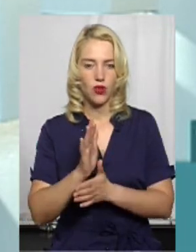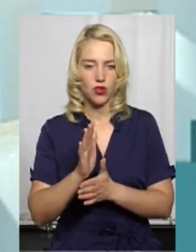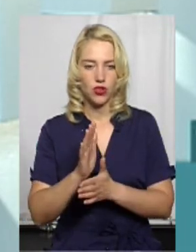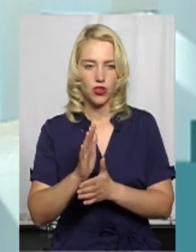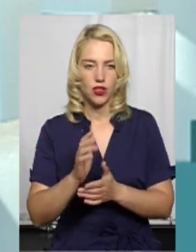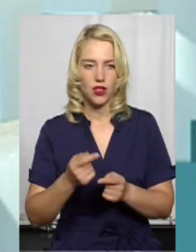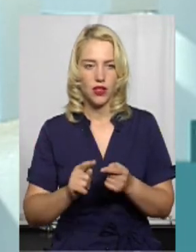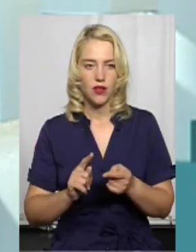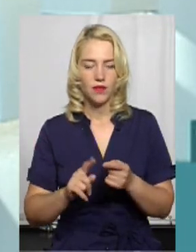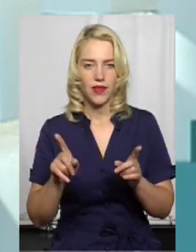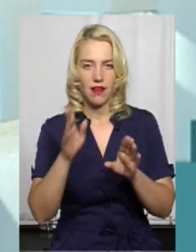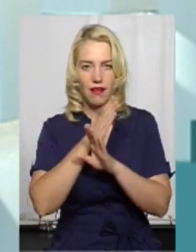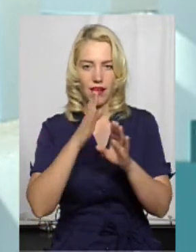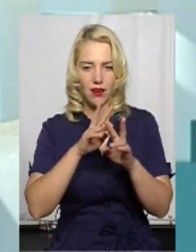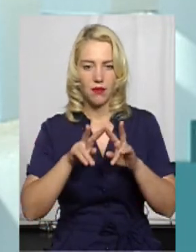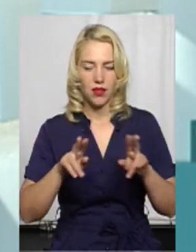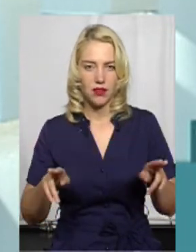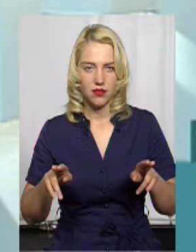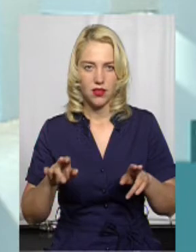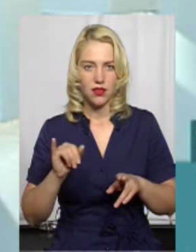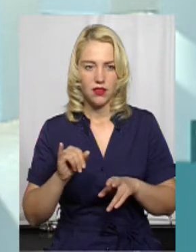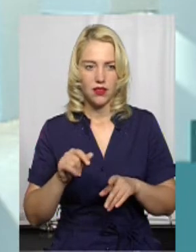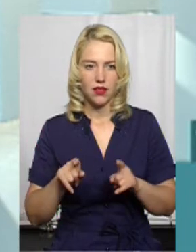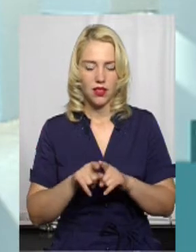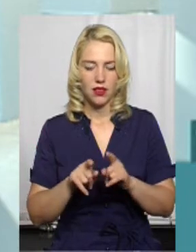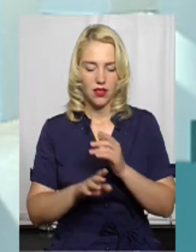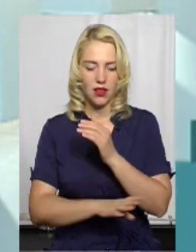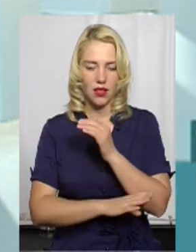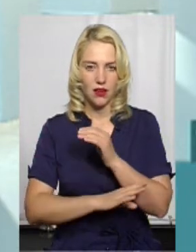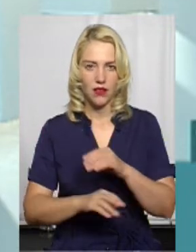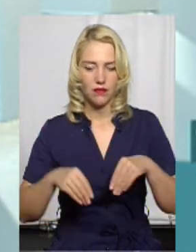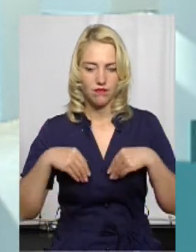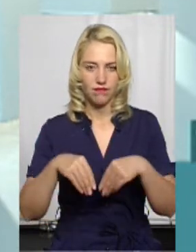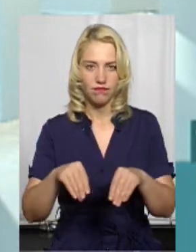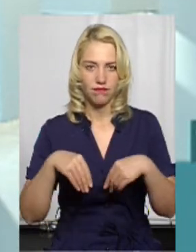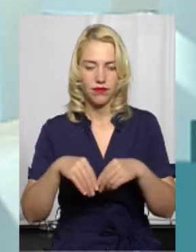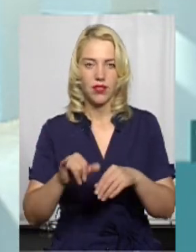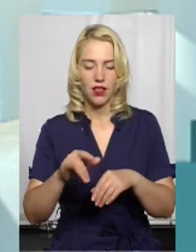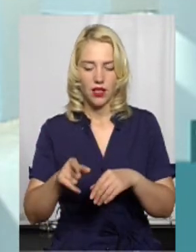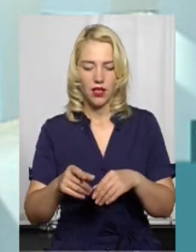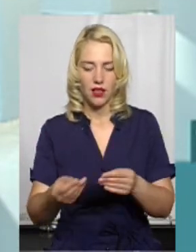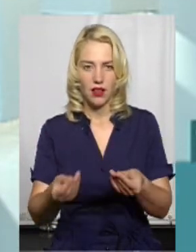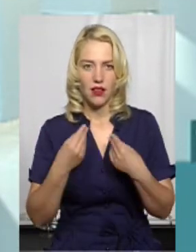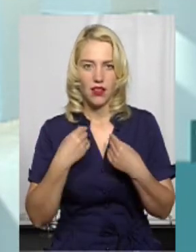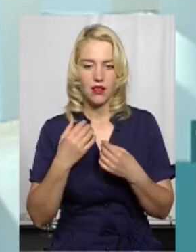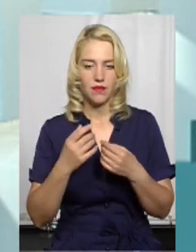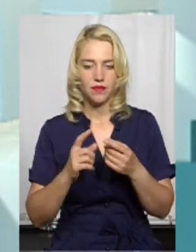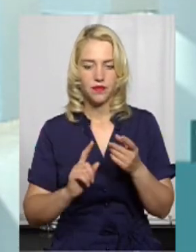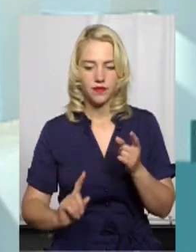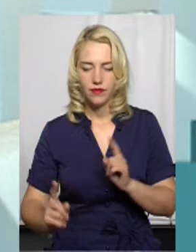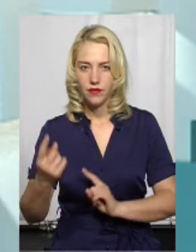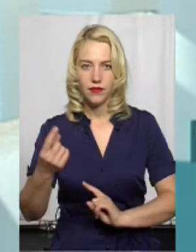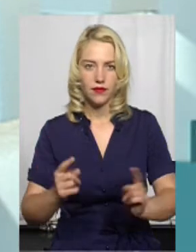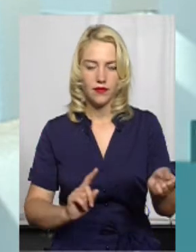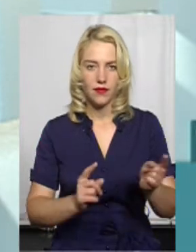нас, такий самий клімат. Тому саме їм надали перевагу, заклали маточник. Маточник почав давати саджанці. В